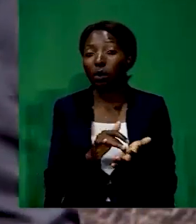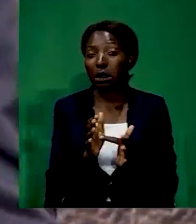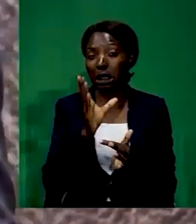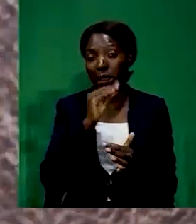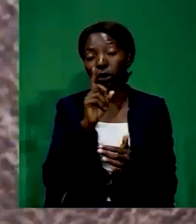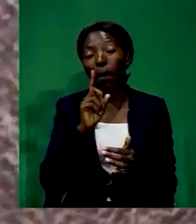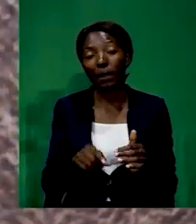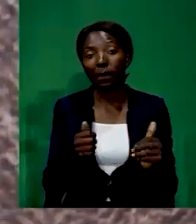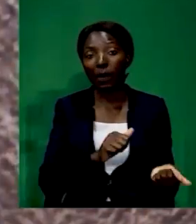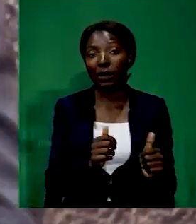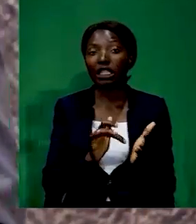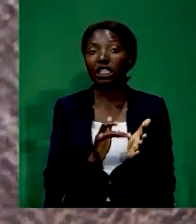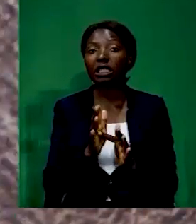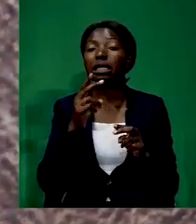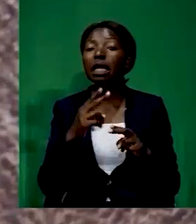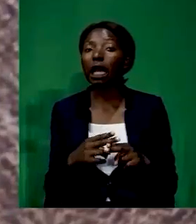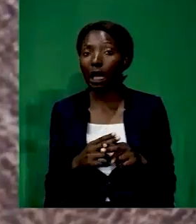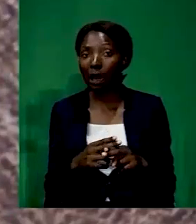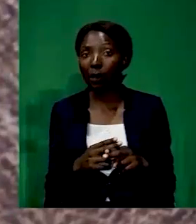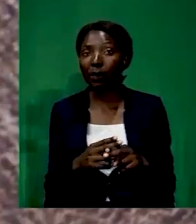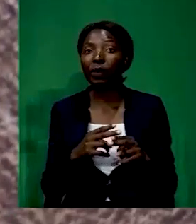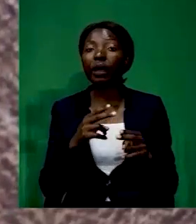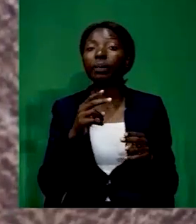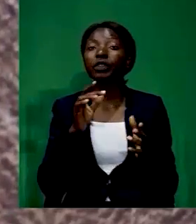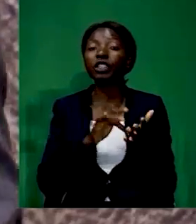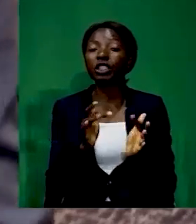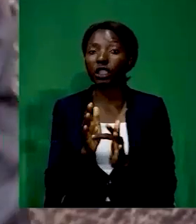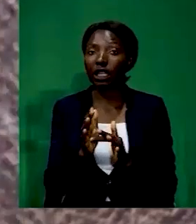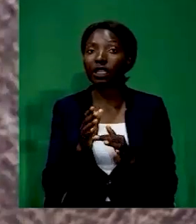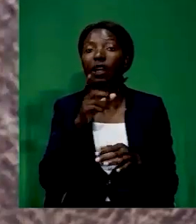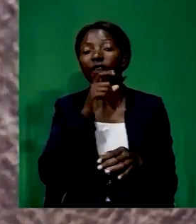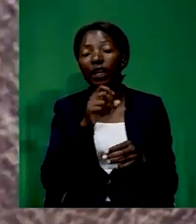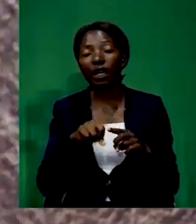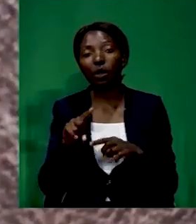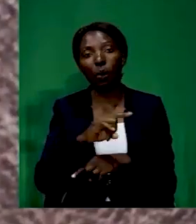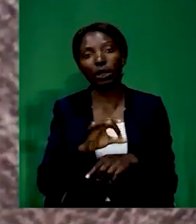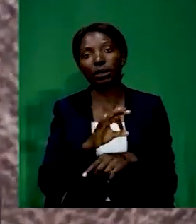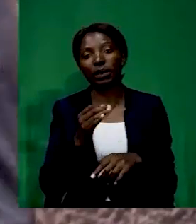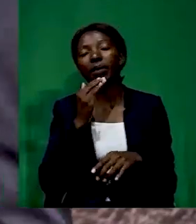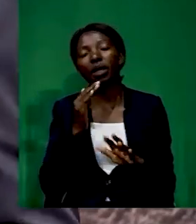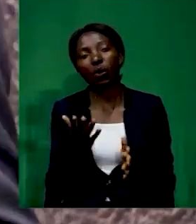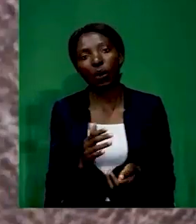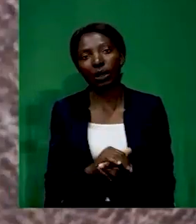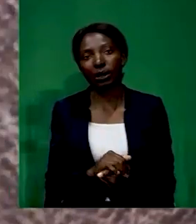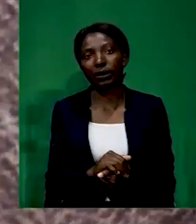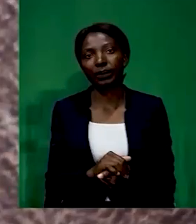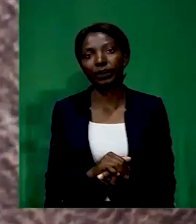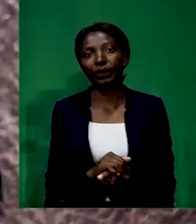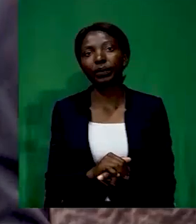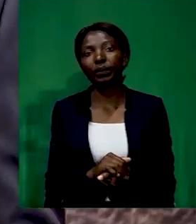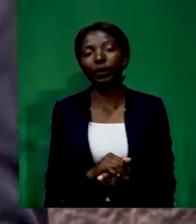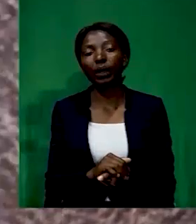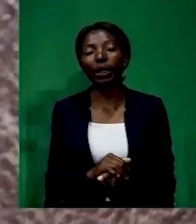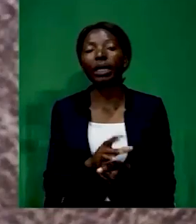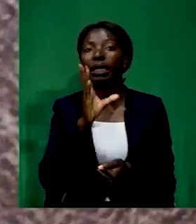achiti mavabhabhatidze muzita ra baba remwana komana neremweya mutene ari kuti kudii ko Jesu ari kuti kudii Jesu ari